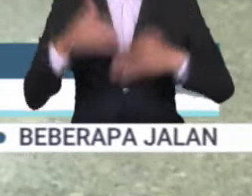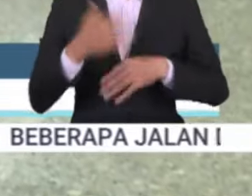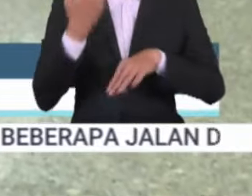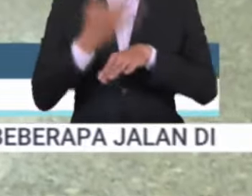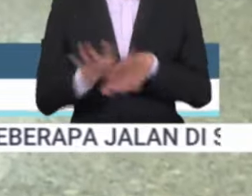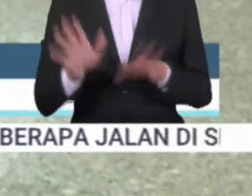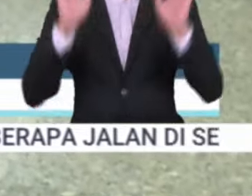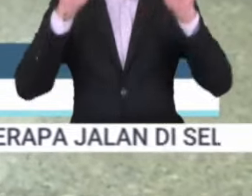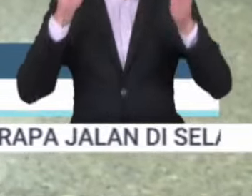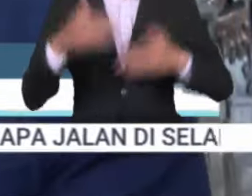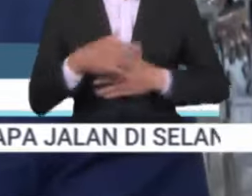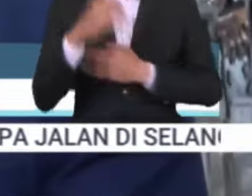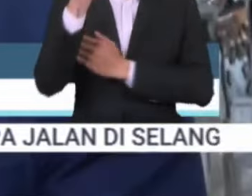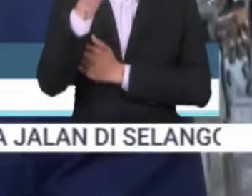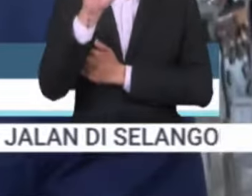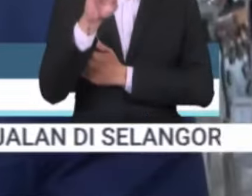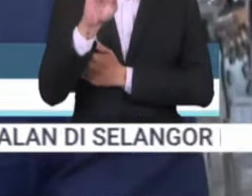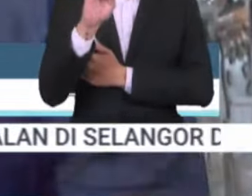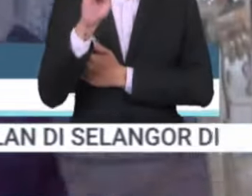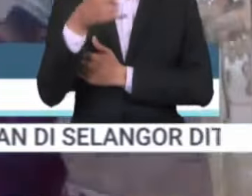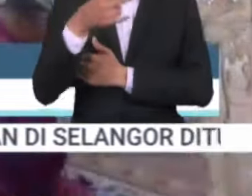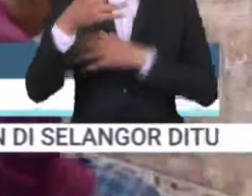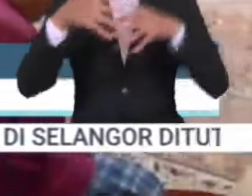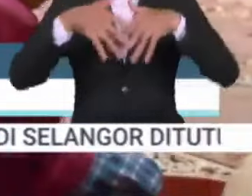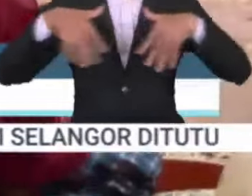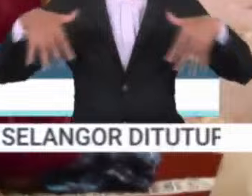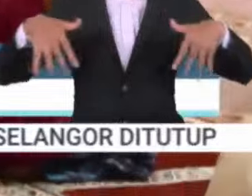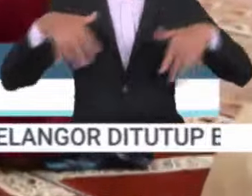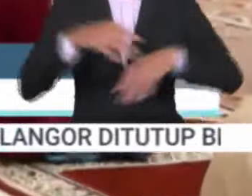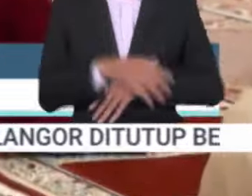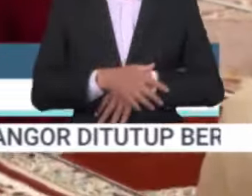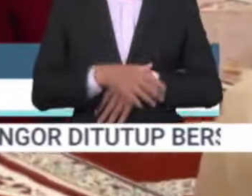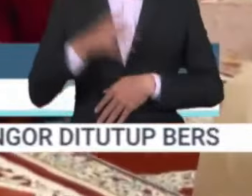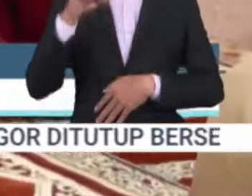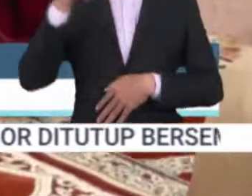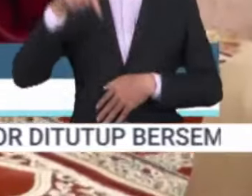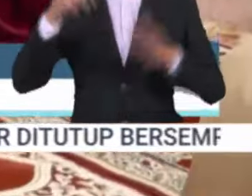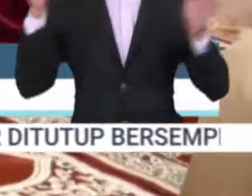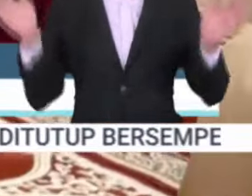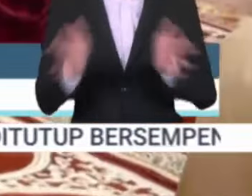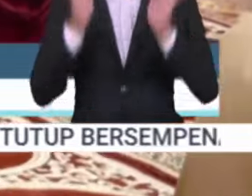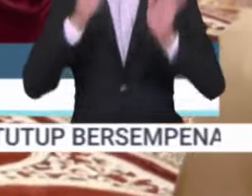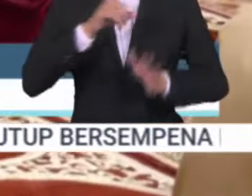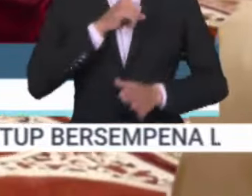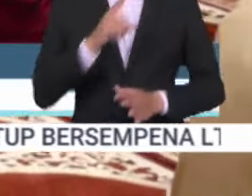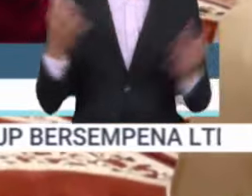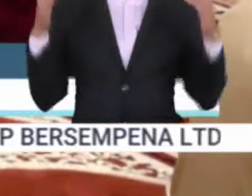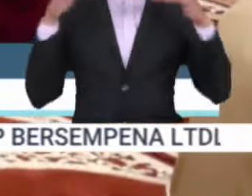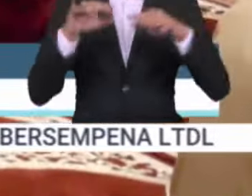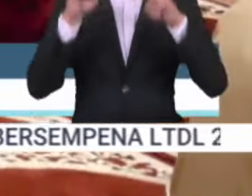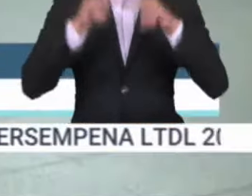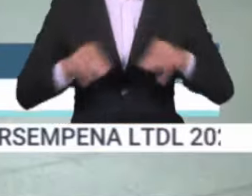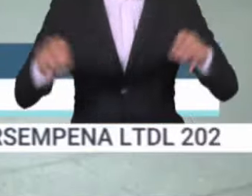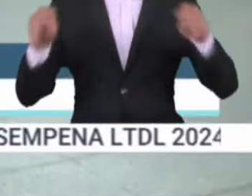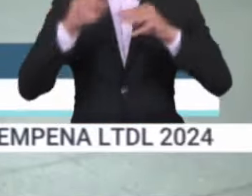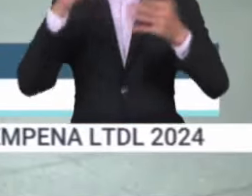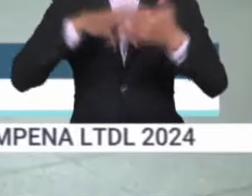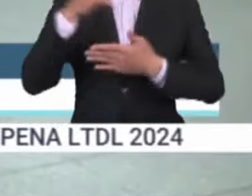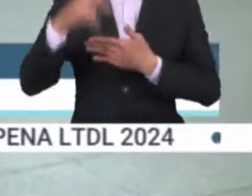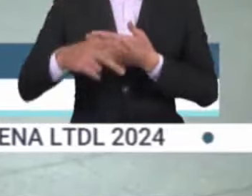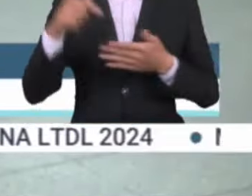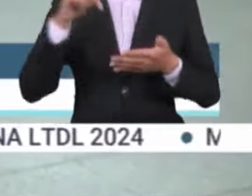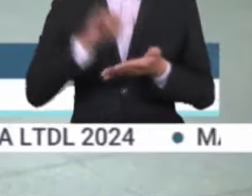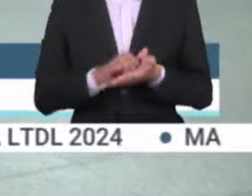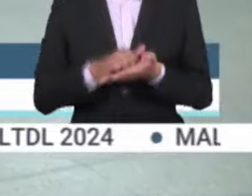pun menunaikan solat subuh berjemaah di masjid. Selain bertujuan menggalakkan umat Islam datang ke masjid, program itu